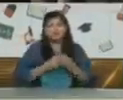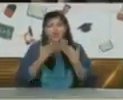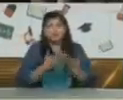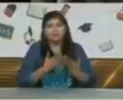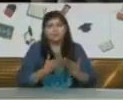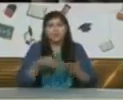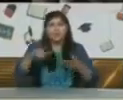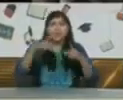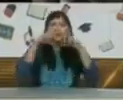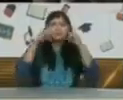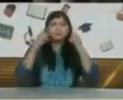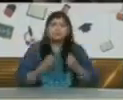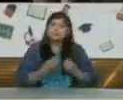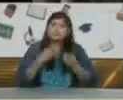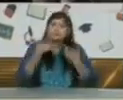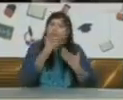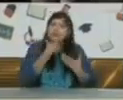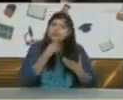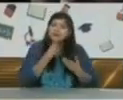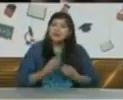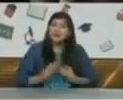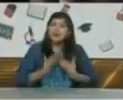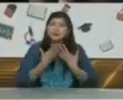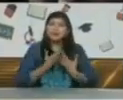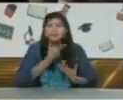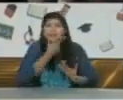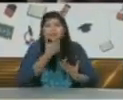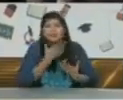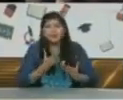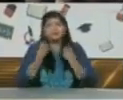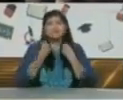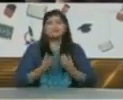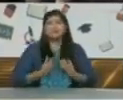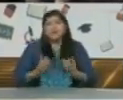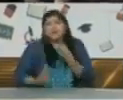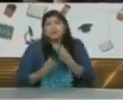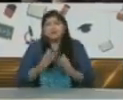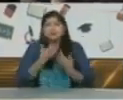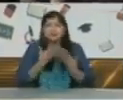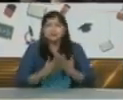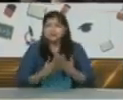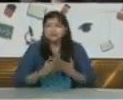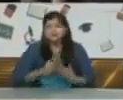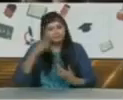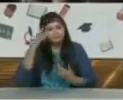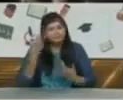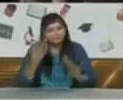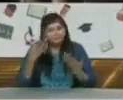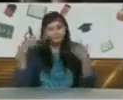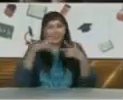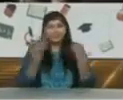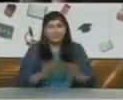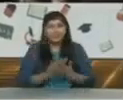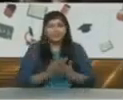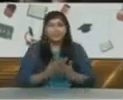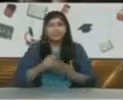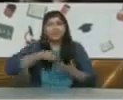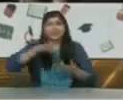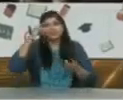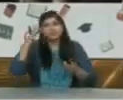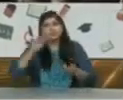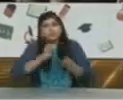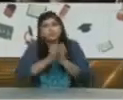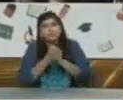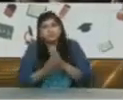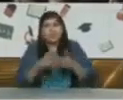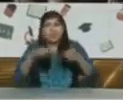आपके चेहरे की खुशी न देखना, आपका उमंग और उत्साह न अनुभव करना, ये अपने आप में मेरे लिए बहुत